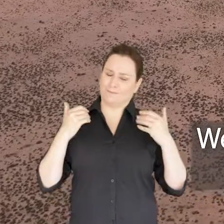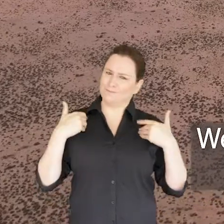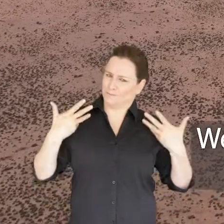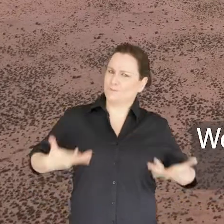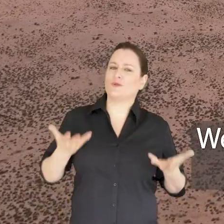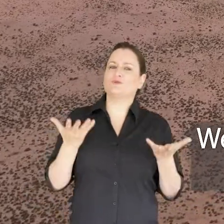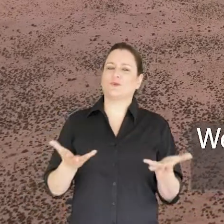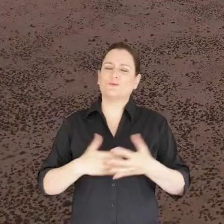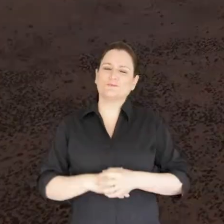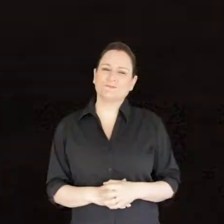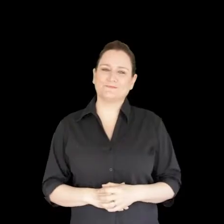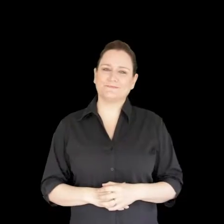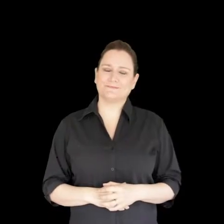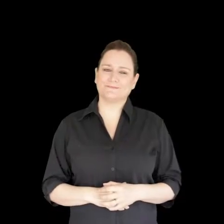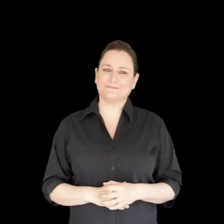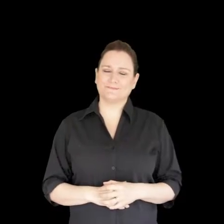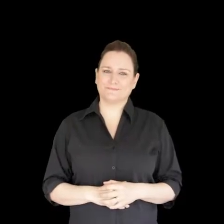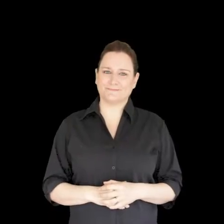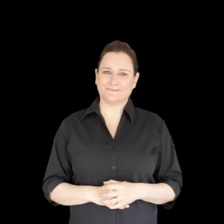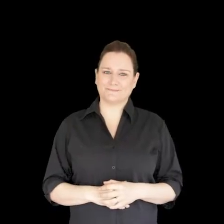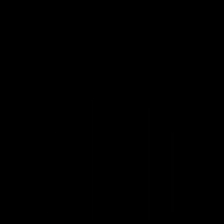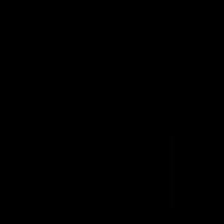ook. Dit is ons geaardheid.